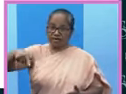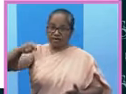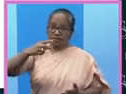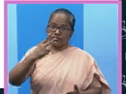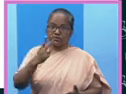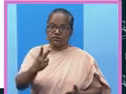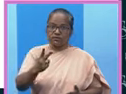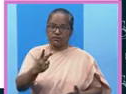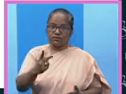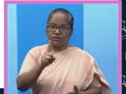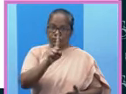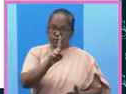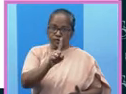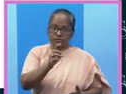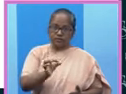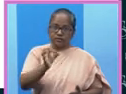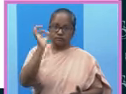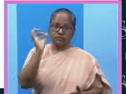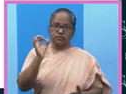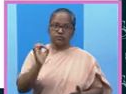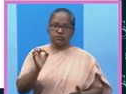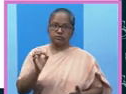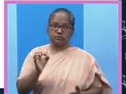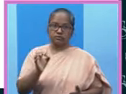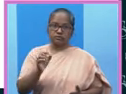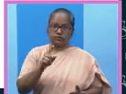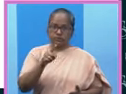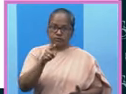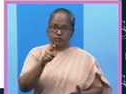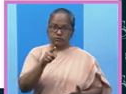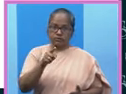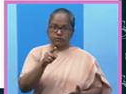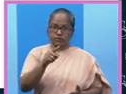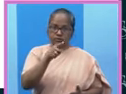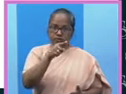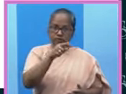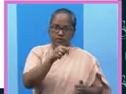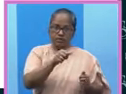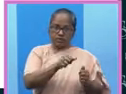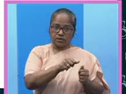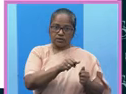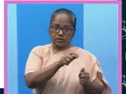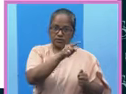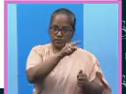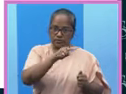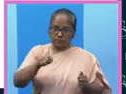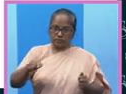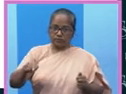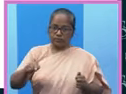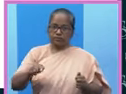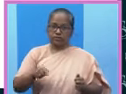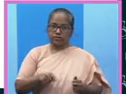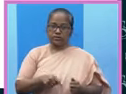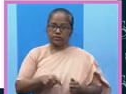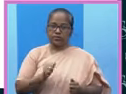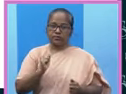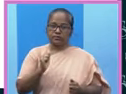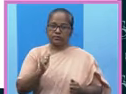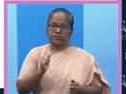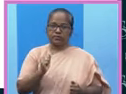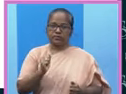பிரிக்க போகிறேன். முதல்ல இந்த 1வது வட்டத்தை நான் என்ன செய்கிறேன்னா பிரிக்கிறேன். எப்படி பிரிக்கிறேன்னு பாருங்கள். இப்போ இந்த வட்டத்தை நான் பிரிச்சுருக்கேன். எதை